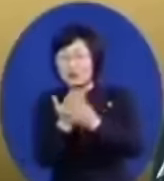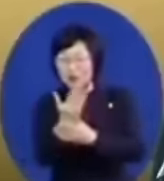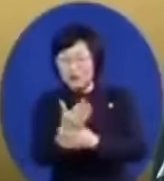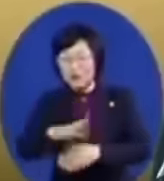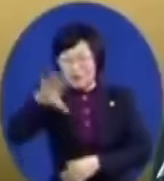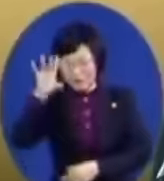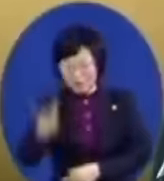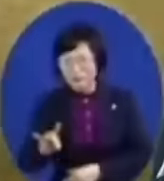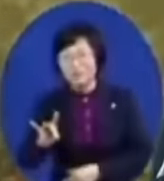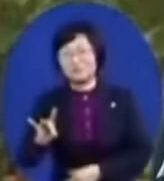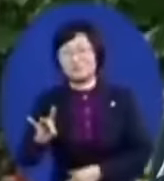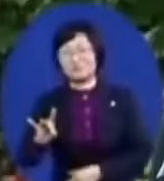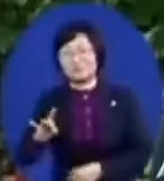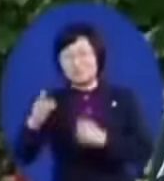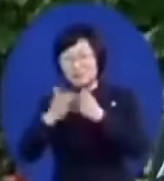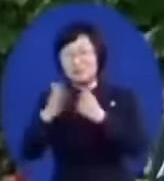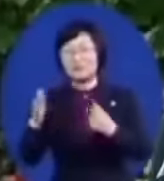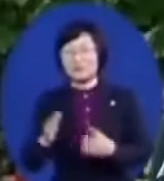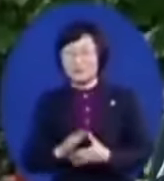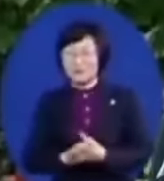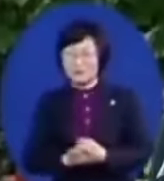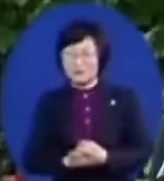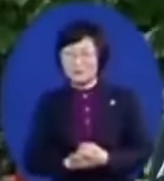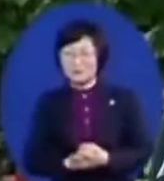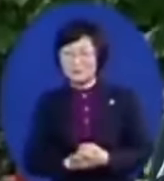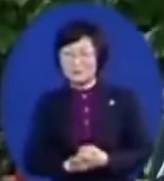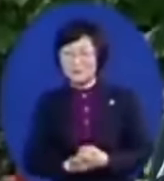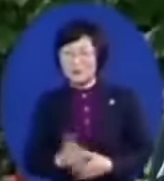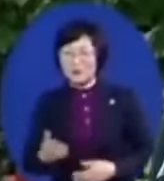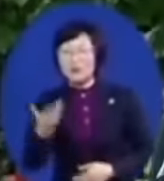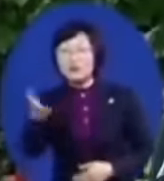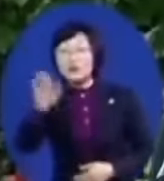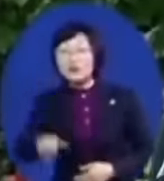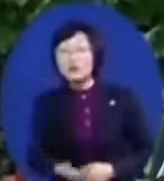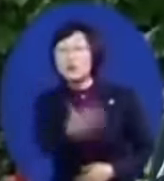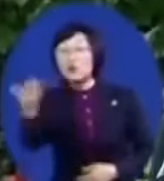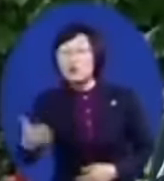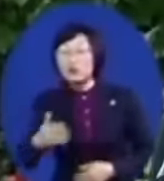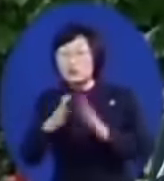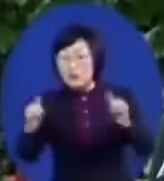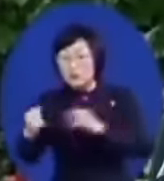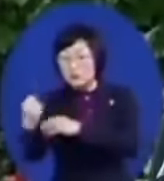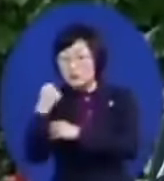안승맞는 찬세라는 것입니다. 그런데는 뭐 사람의 힘으로 못하지 않습니까?